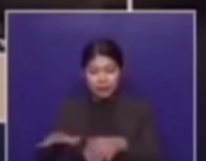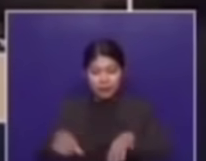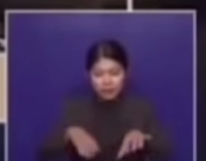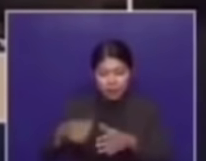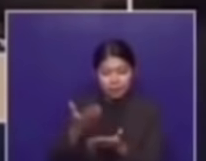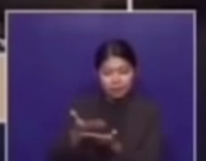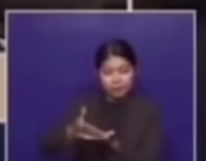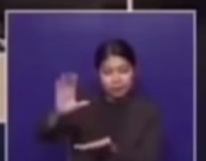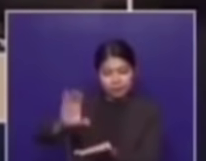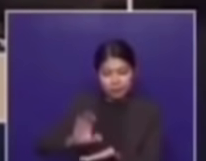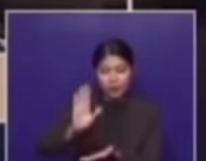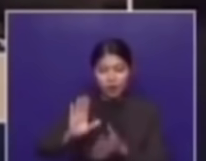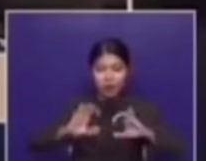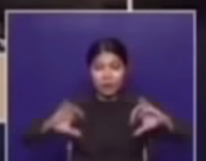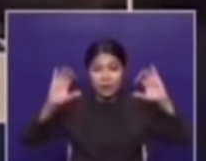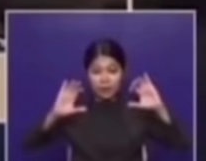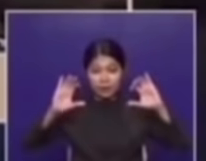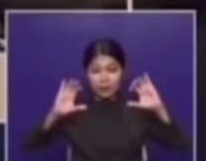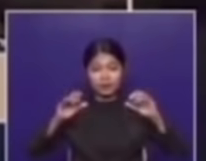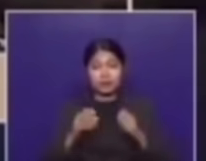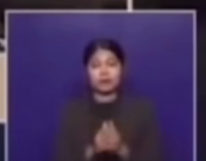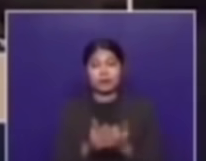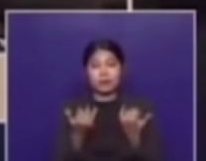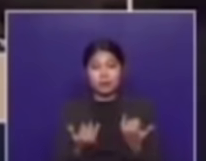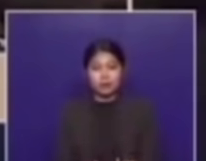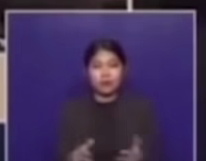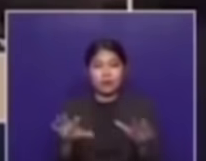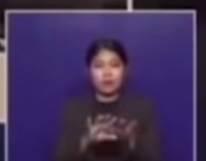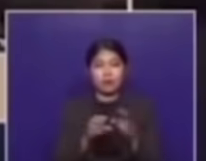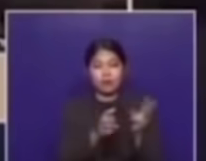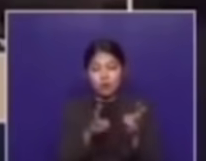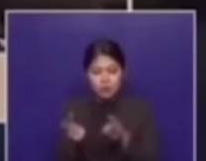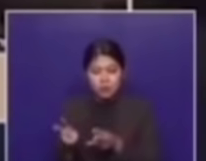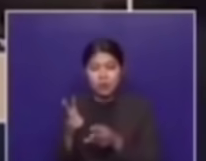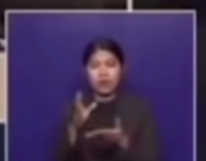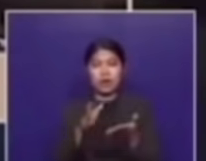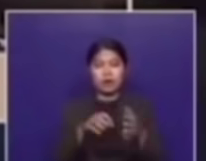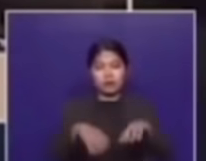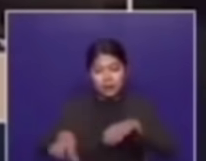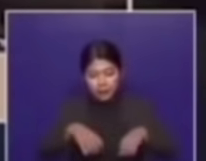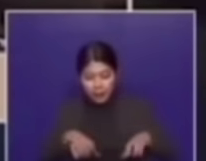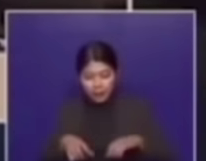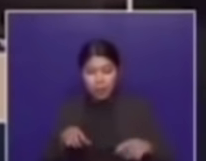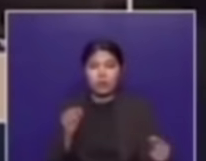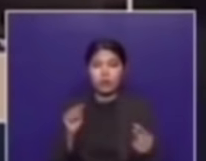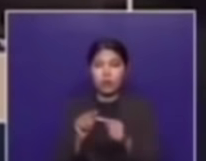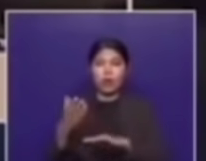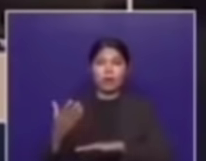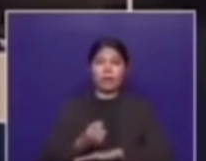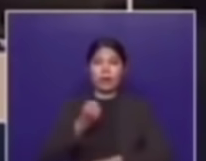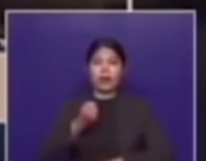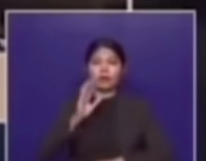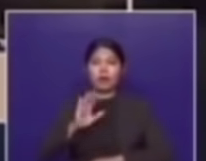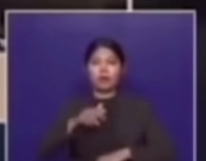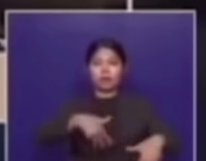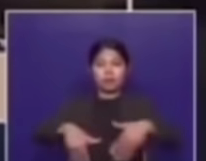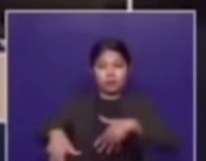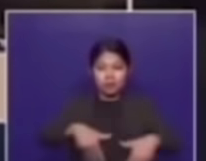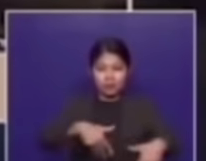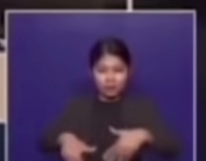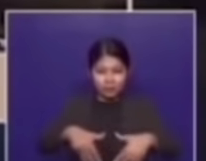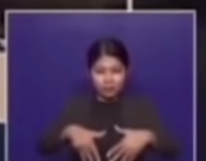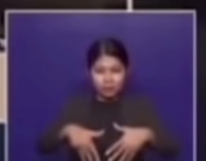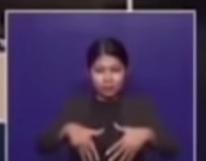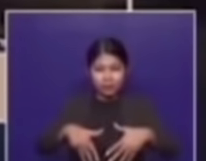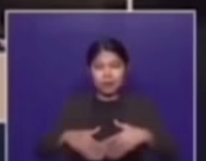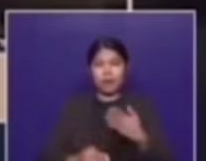พย์สินของแผ่นดินด้วยยุทธศาสตร์ด้วยกุศโลบายต่างๆให้สอดคล้องกับอำนาจอธิปไตยของประชาชน